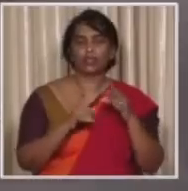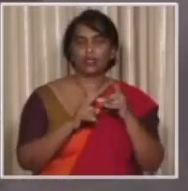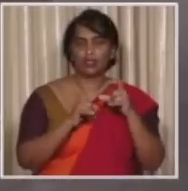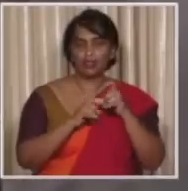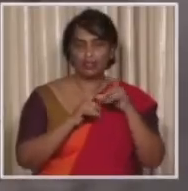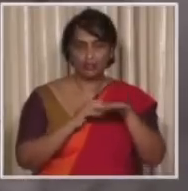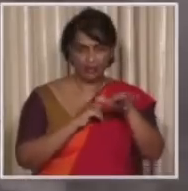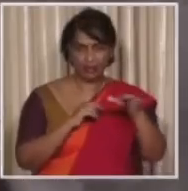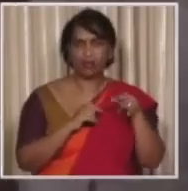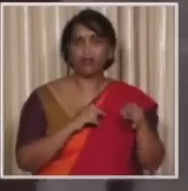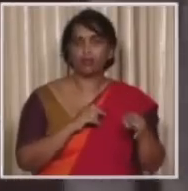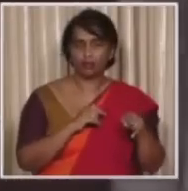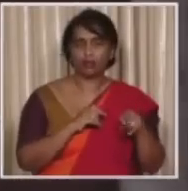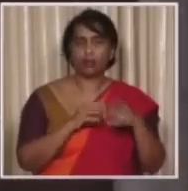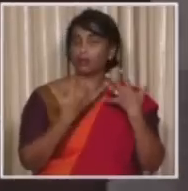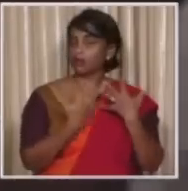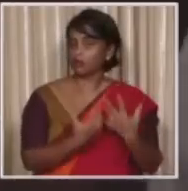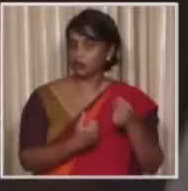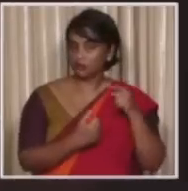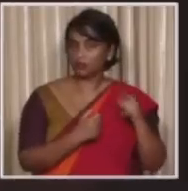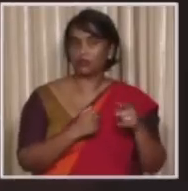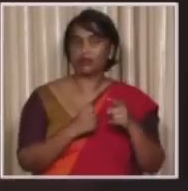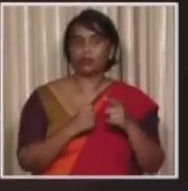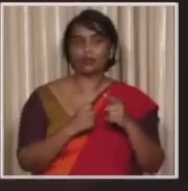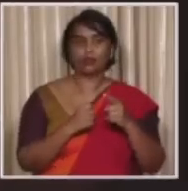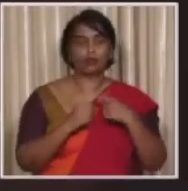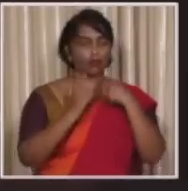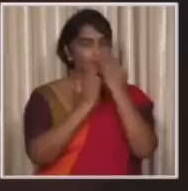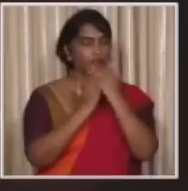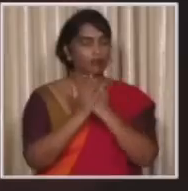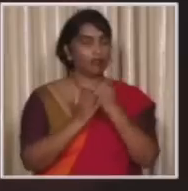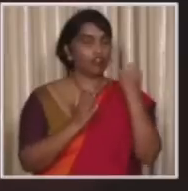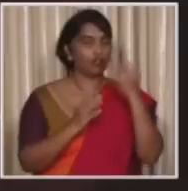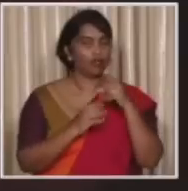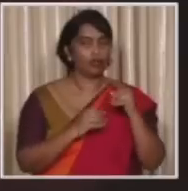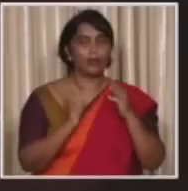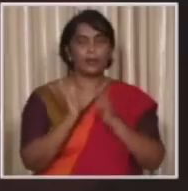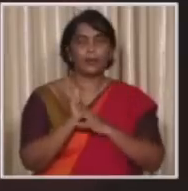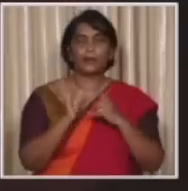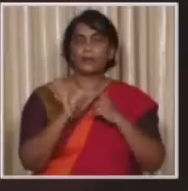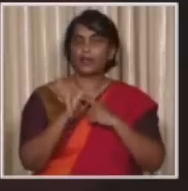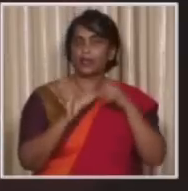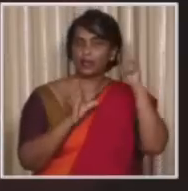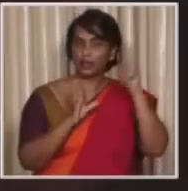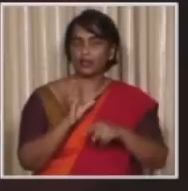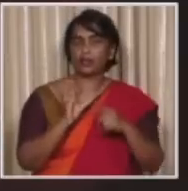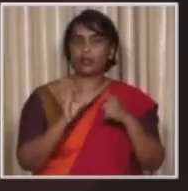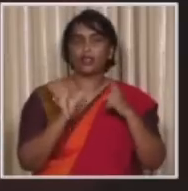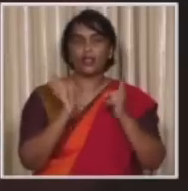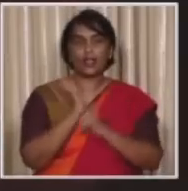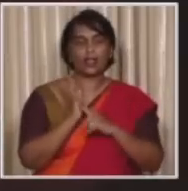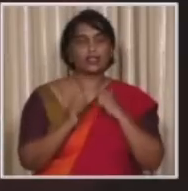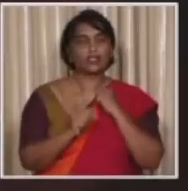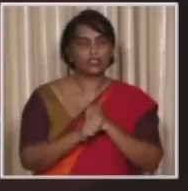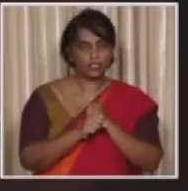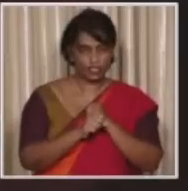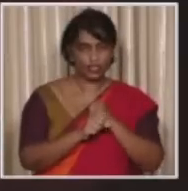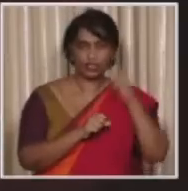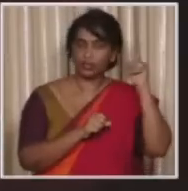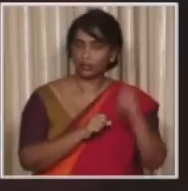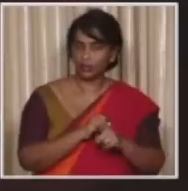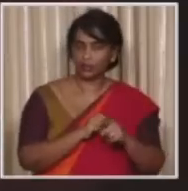ඉඩම ඒක අත්පත් කරගන්න අනුරේකණයේ කැඳවීම අංකයේ තමයි MA ඇලයිරක් කැපිටල් LG සිම්පල් G